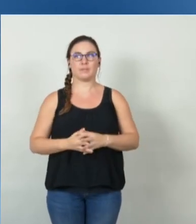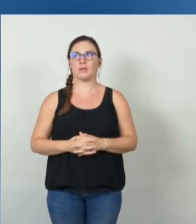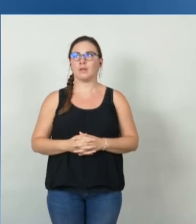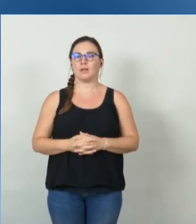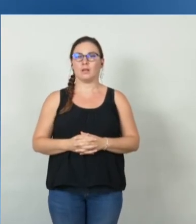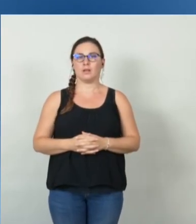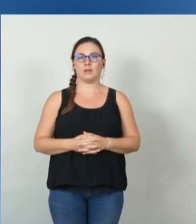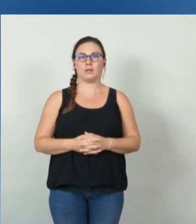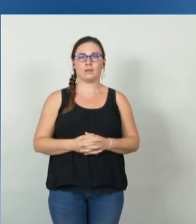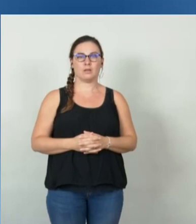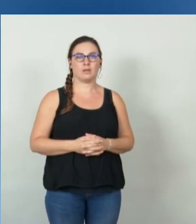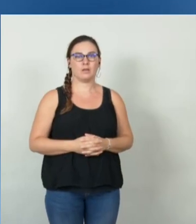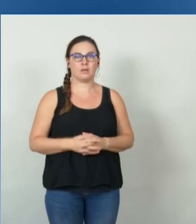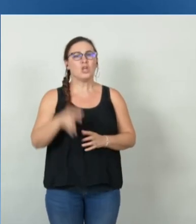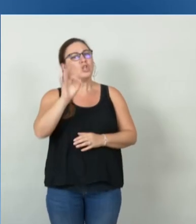alors